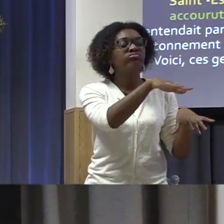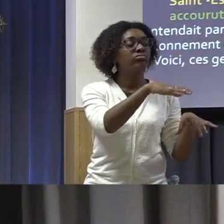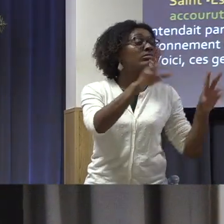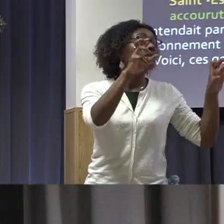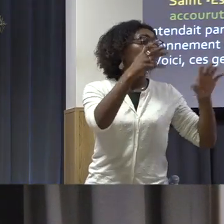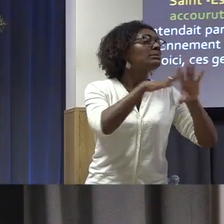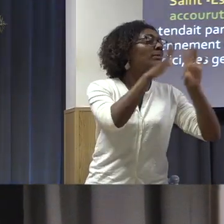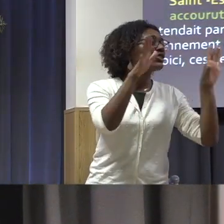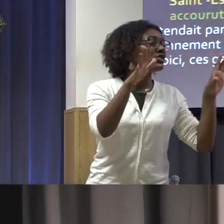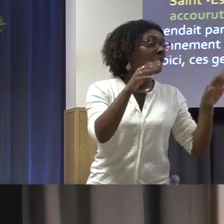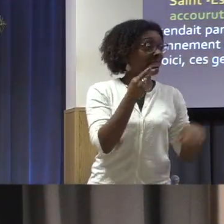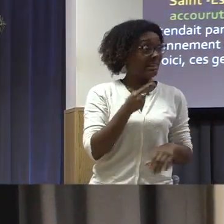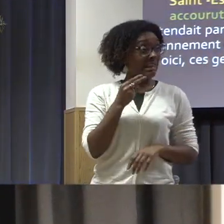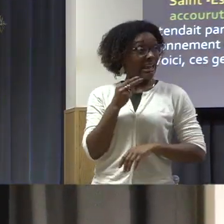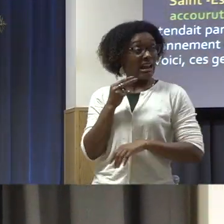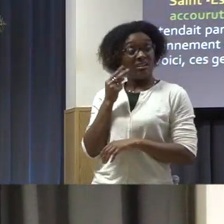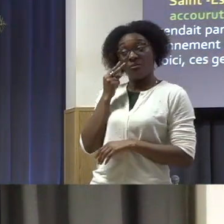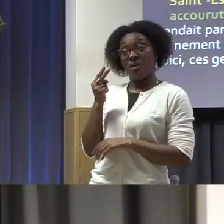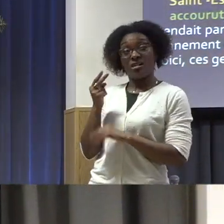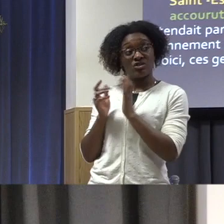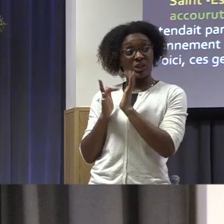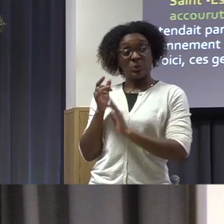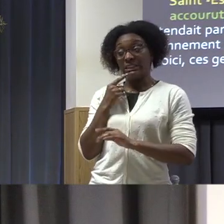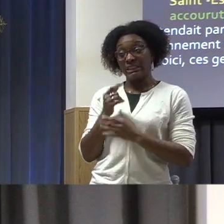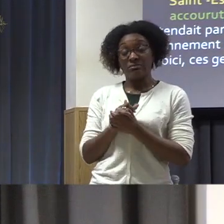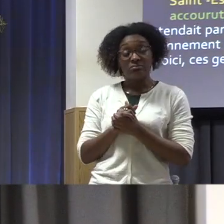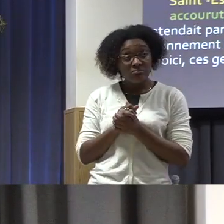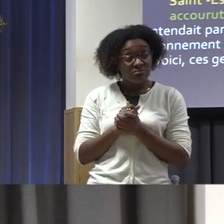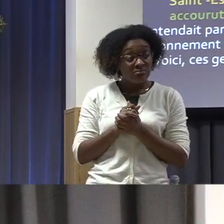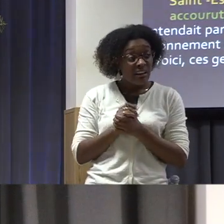jésus n'est pas rentrer dans un débat des théologies